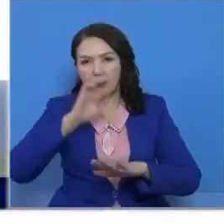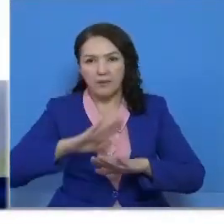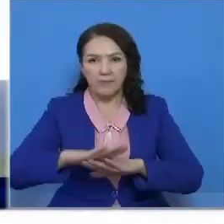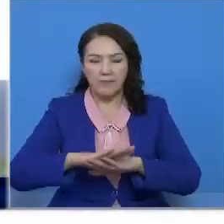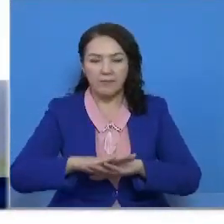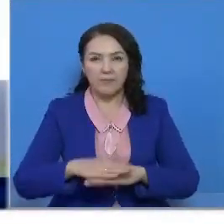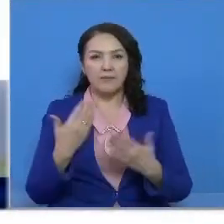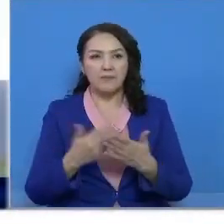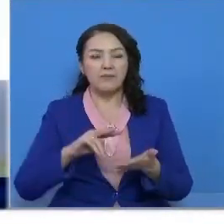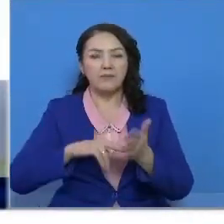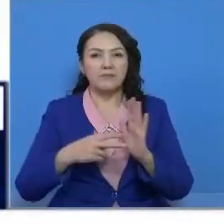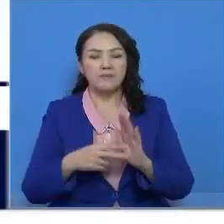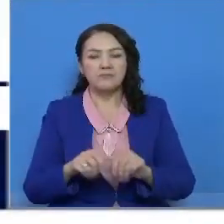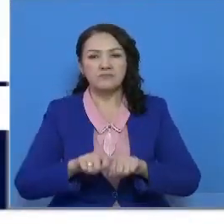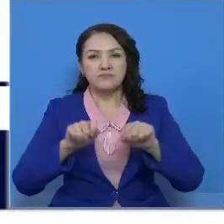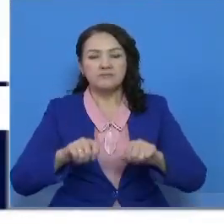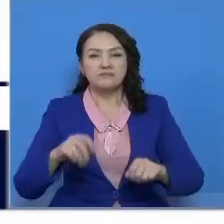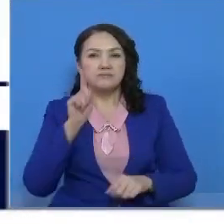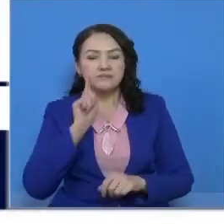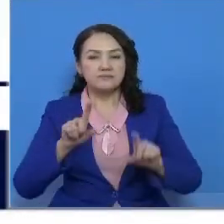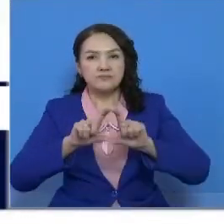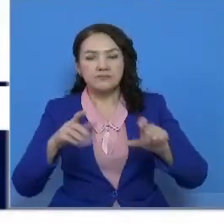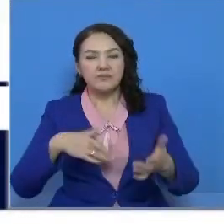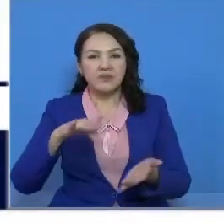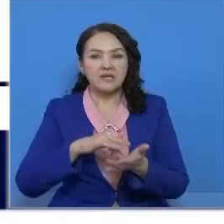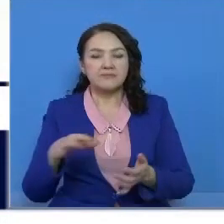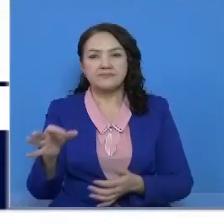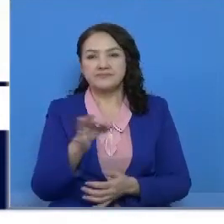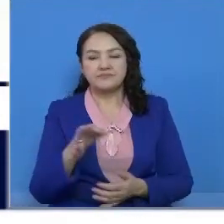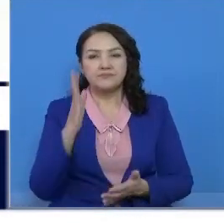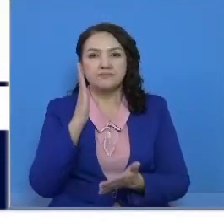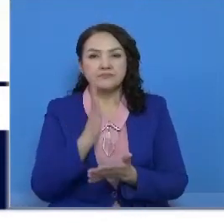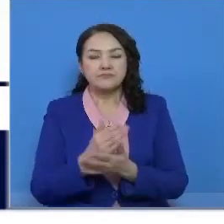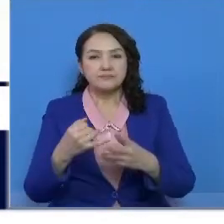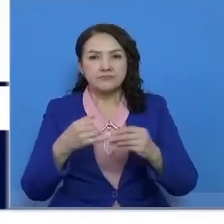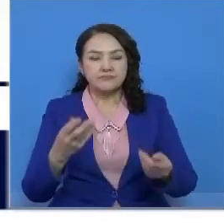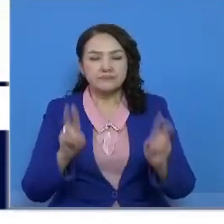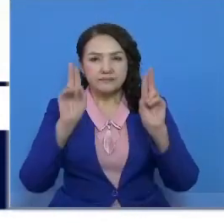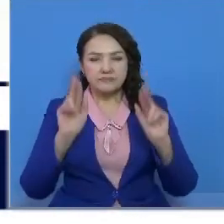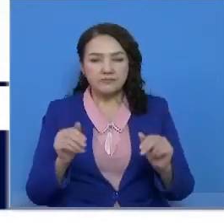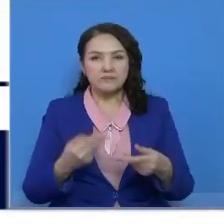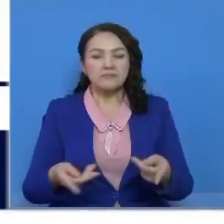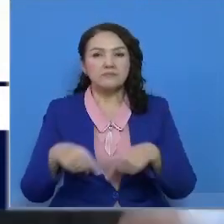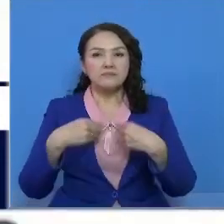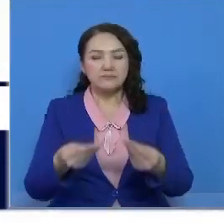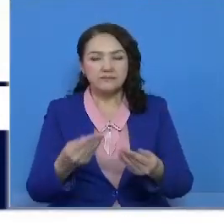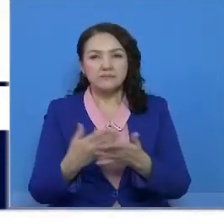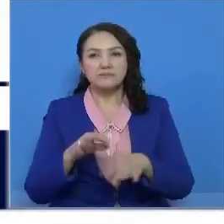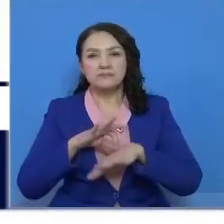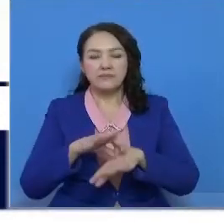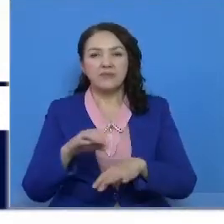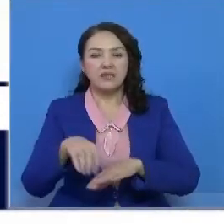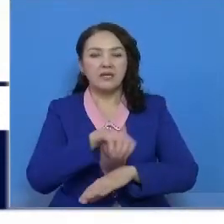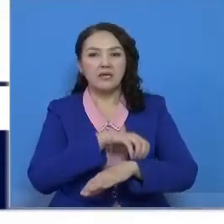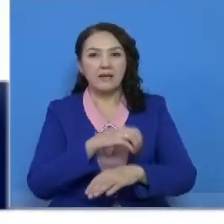в этом году планируется открыть приюты временного содержания в городе ее районных центрах будет выделена Земля специально для этого эта будет проводиться